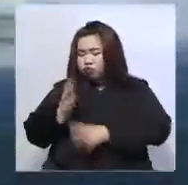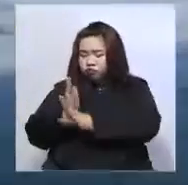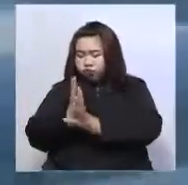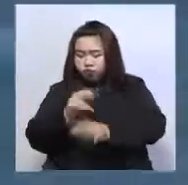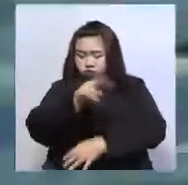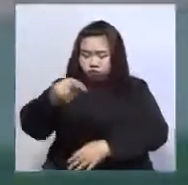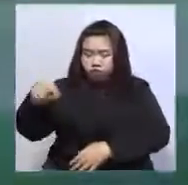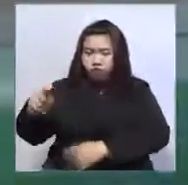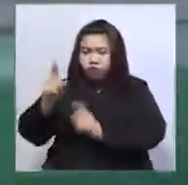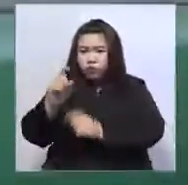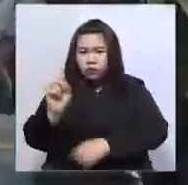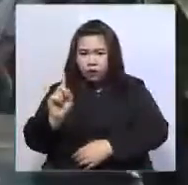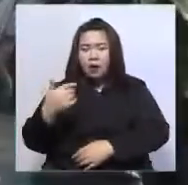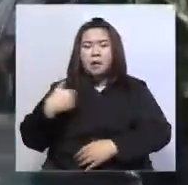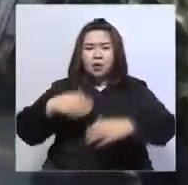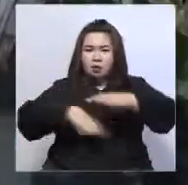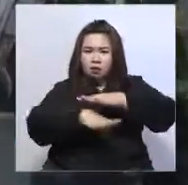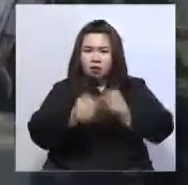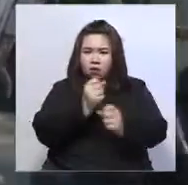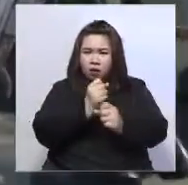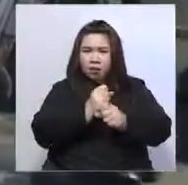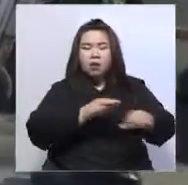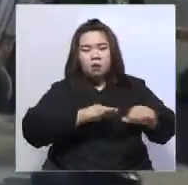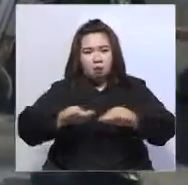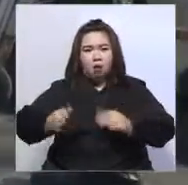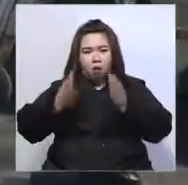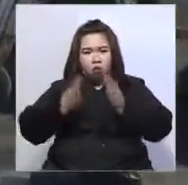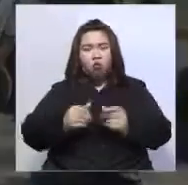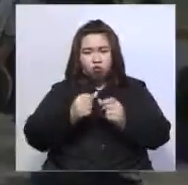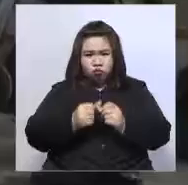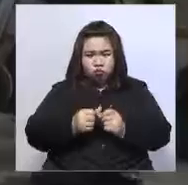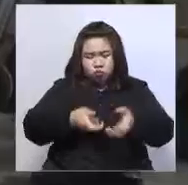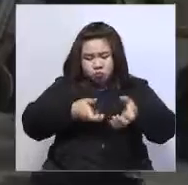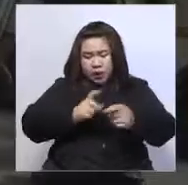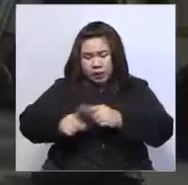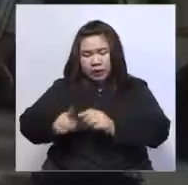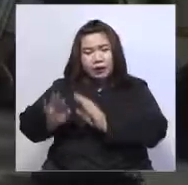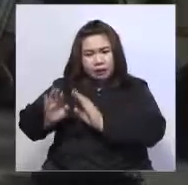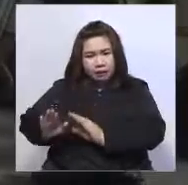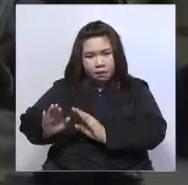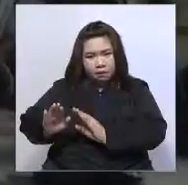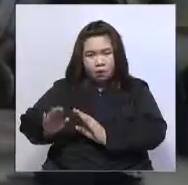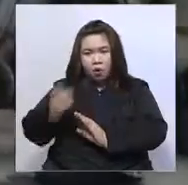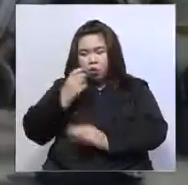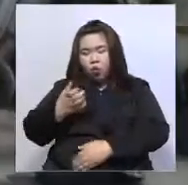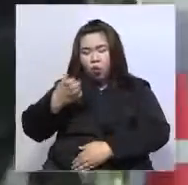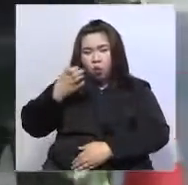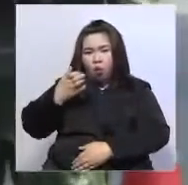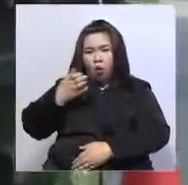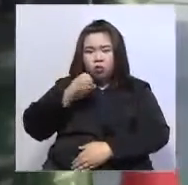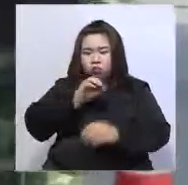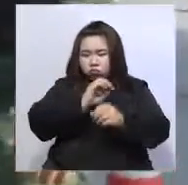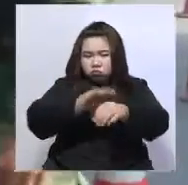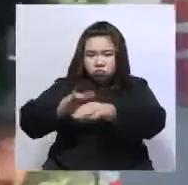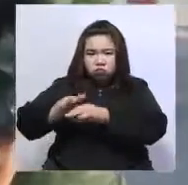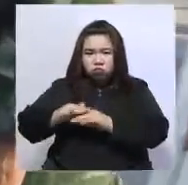ที่เส้นทางสุ่มเสี่ยงฐานปฏิบัติการให้มีความพร้อมทั้งกำลังพลอาวุธยุทโธปกรณ์รวมถึงเครื่องมือสื่อสารอุปกรณ์ส่องสว่